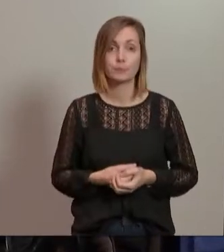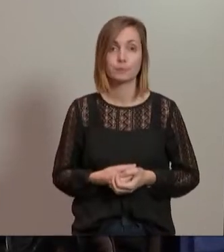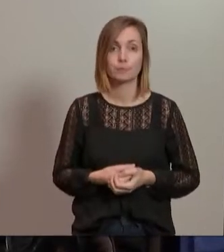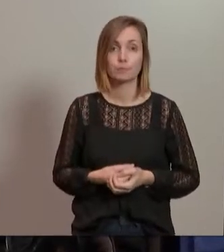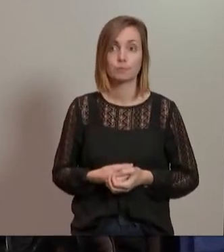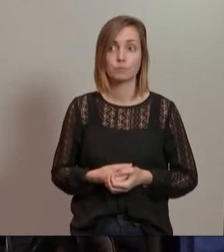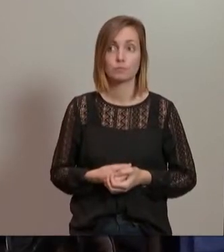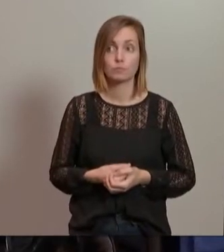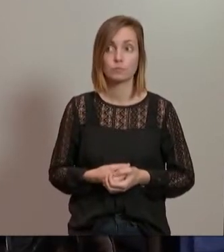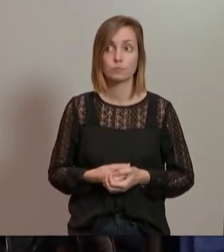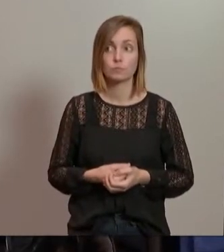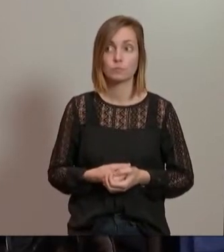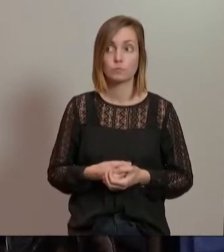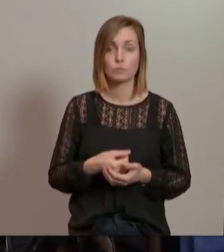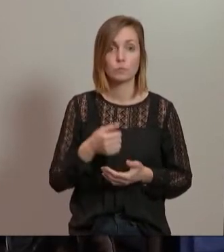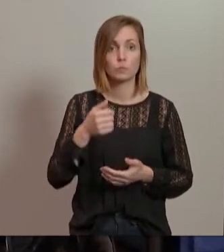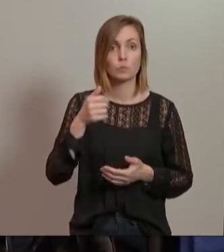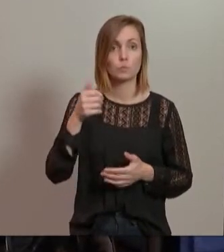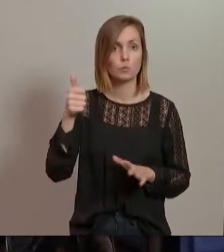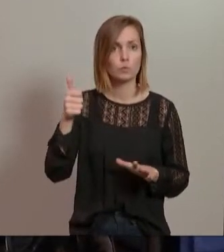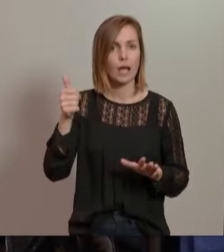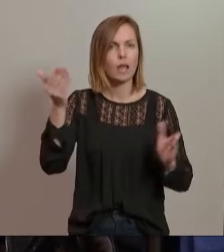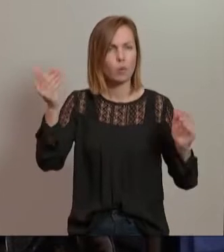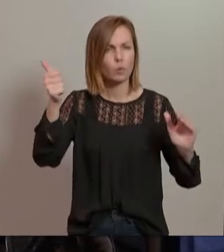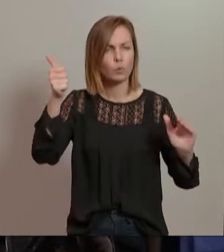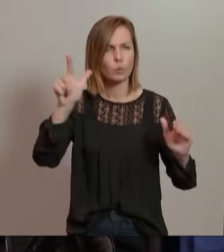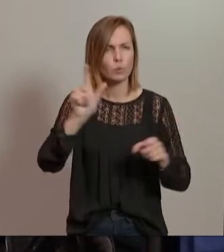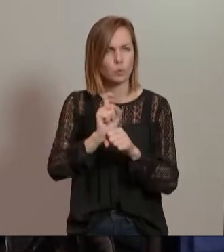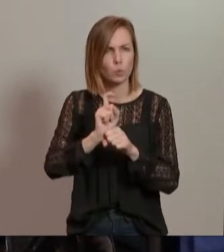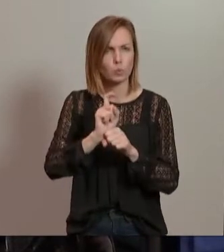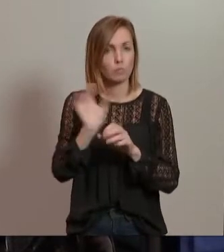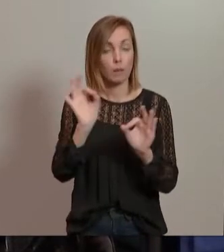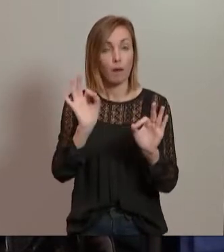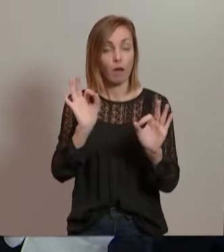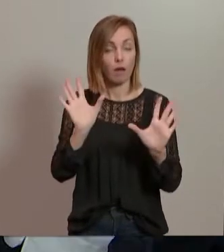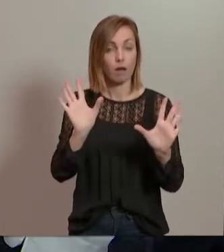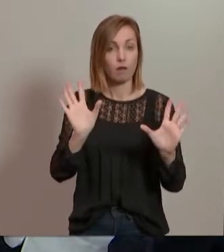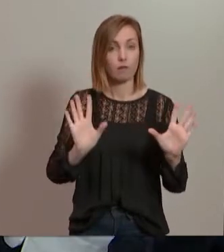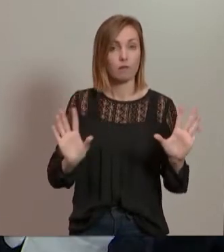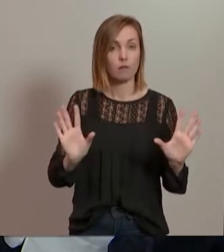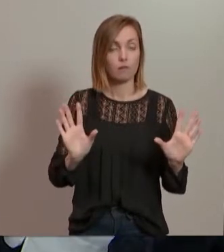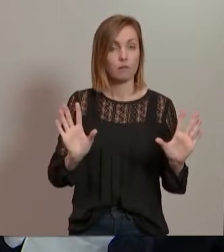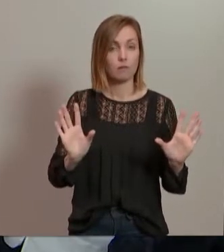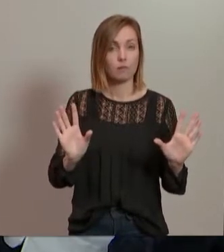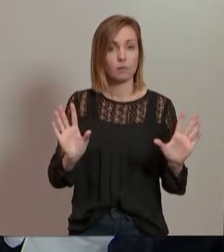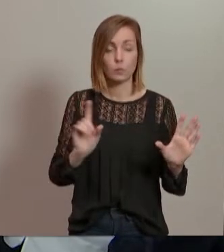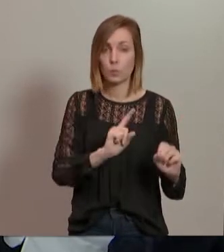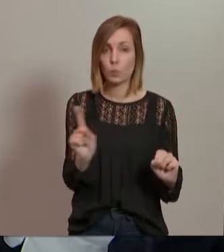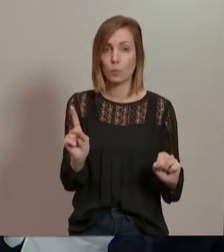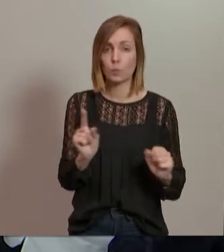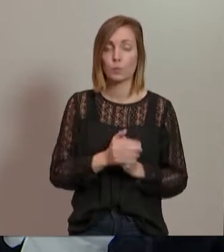C'est une réponse? Attends deux secondes. Pas d'autres interventions?